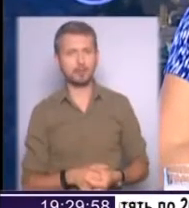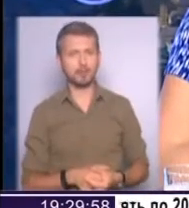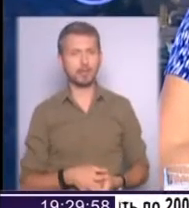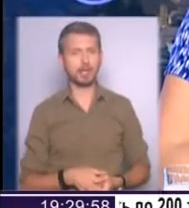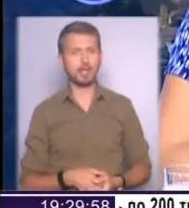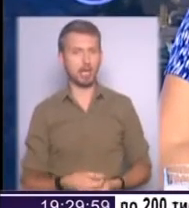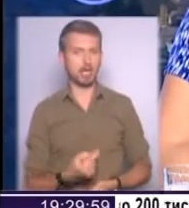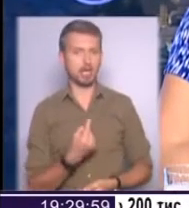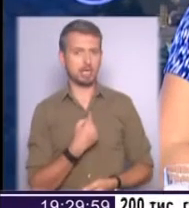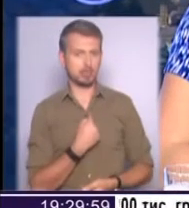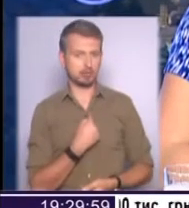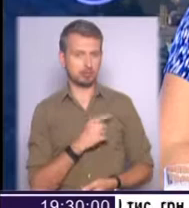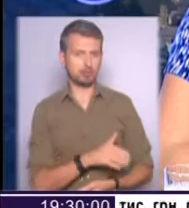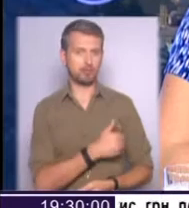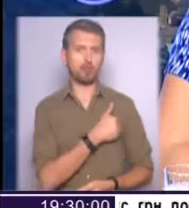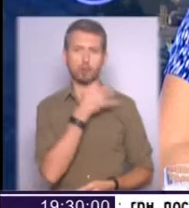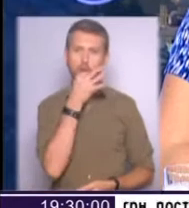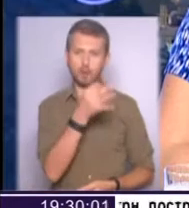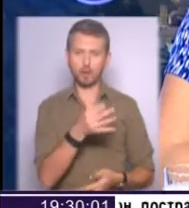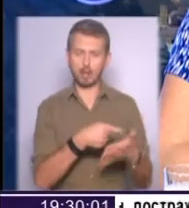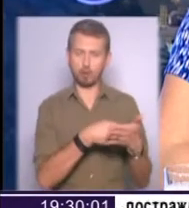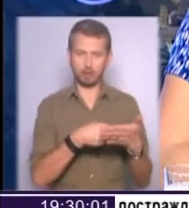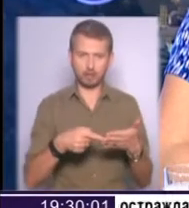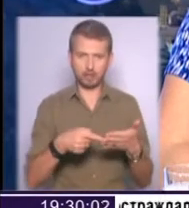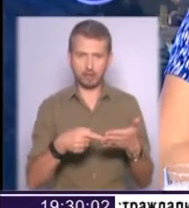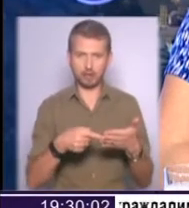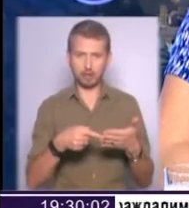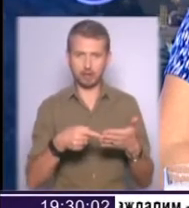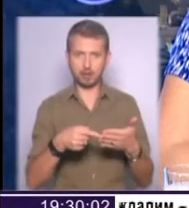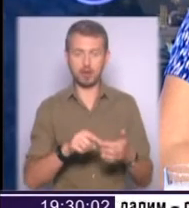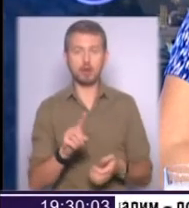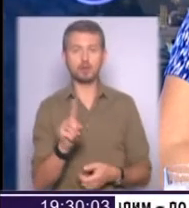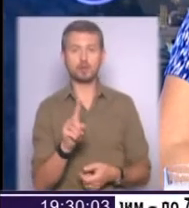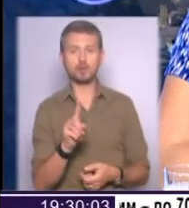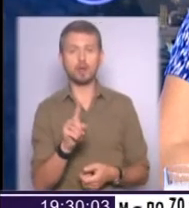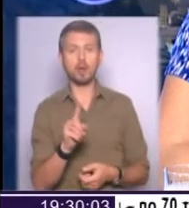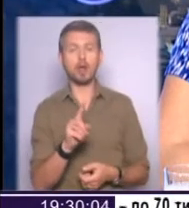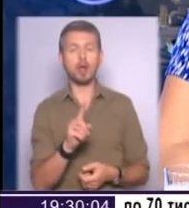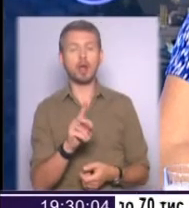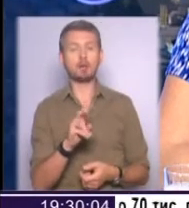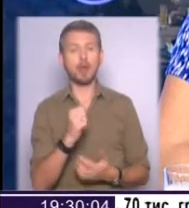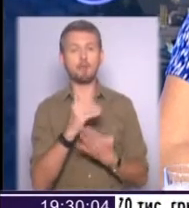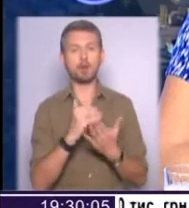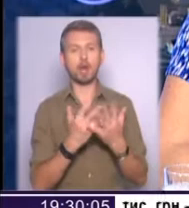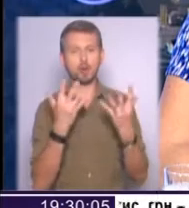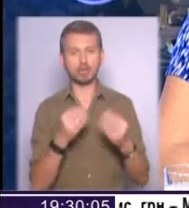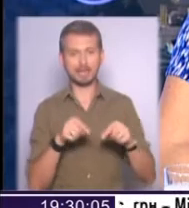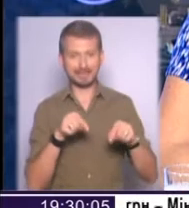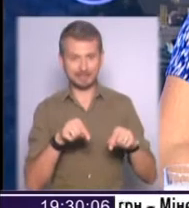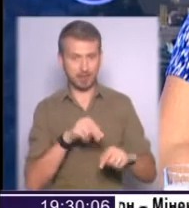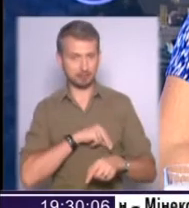б хотіла сказати і наголосити про те, що на порядок денний цієї сесії